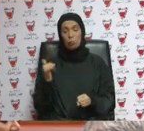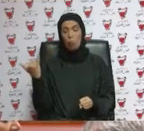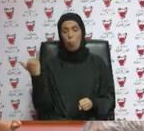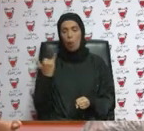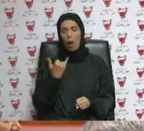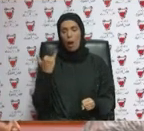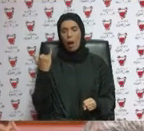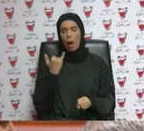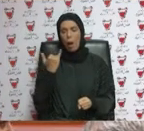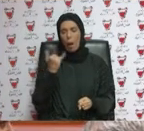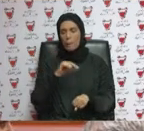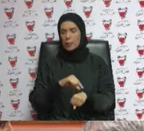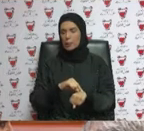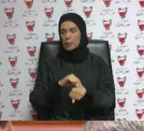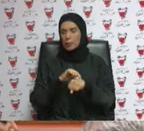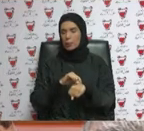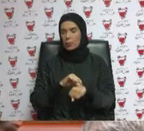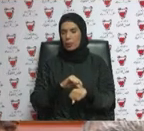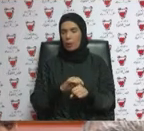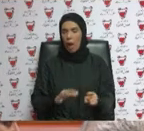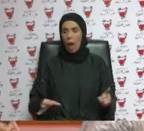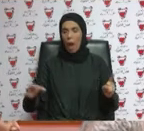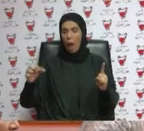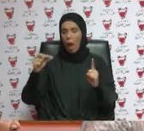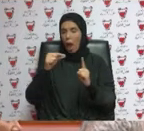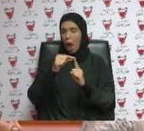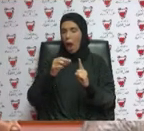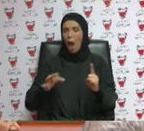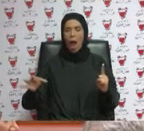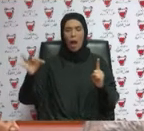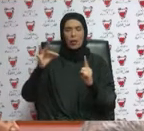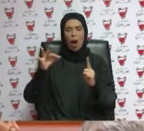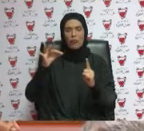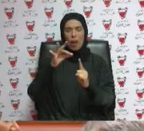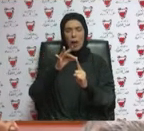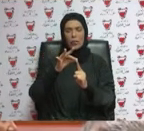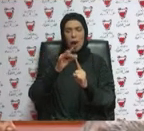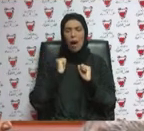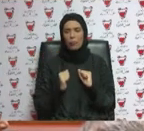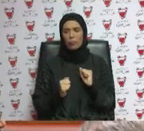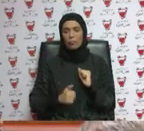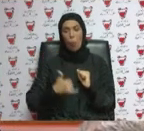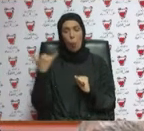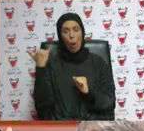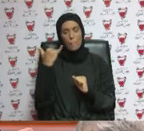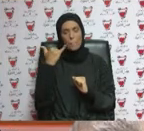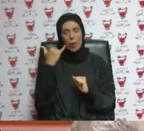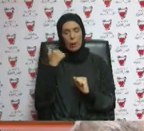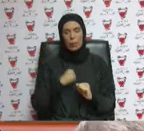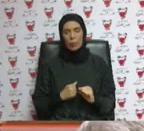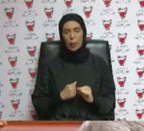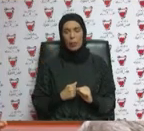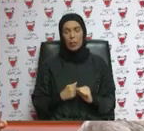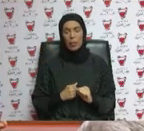مشروع إنساني وذو أهداف نبيلة من الدرجة الأولى، فلا يوجد شيء أهم وأجل